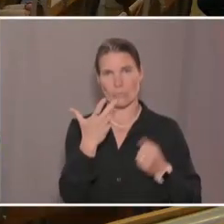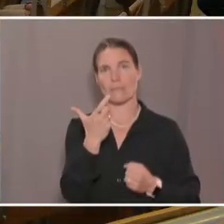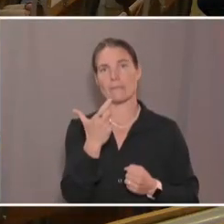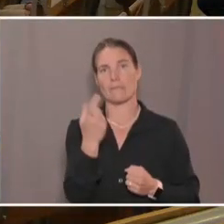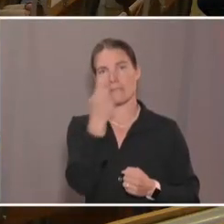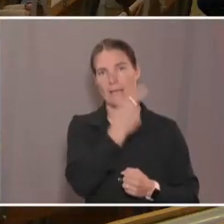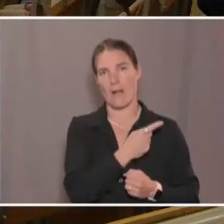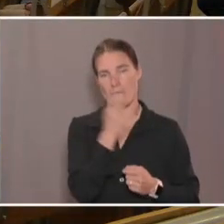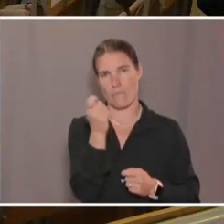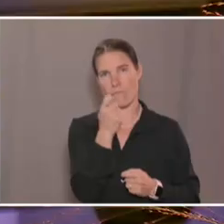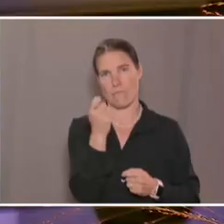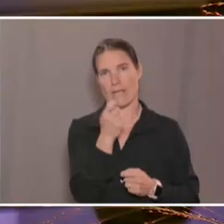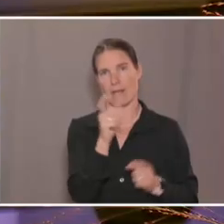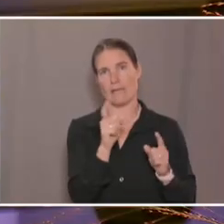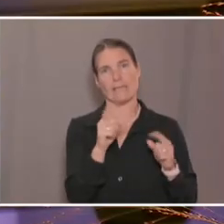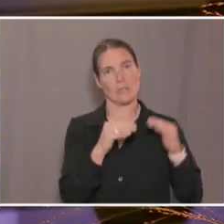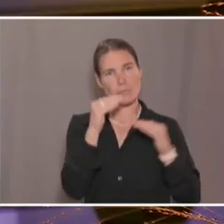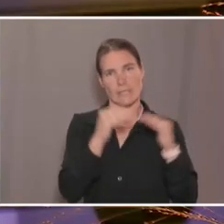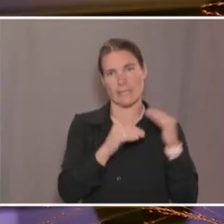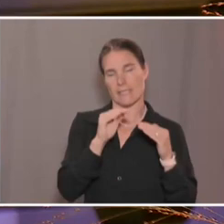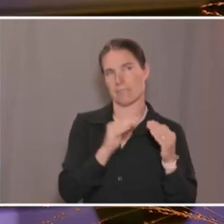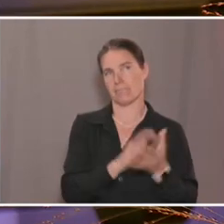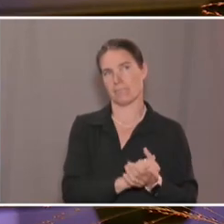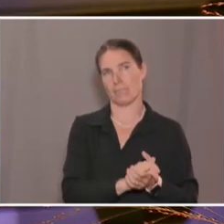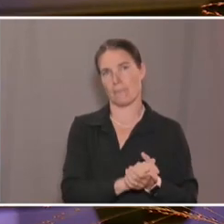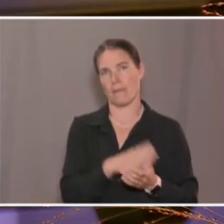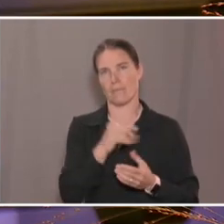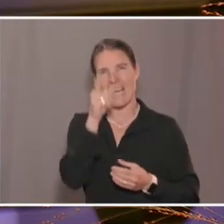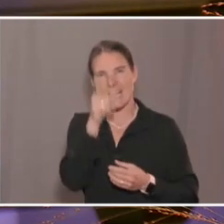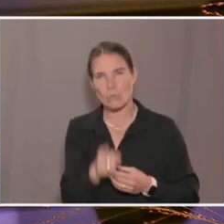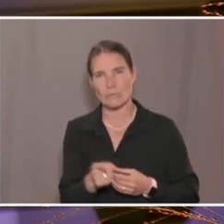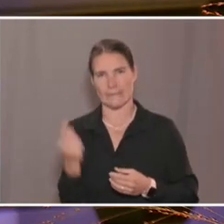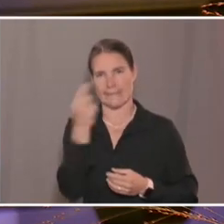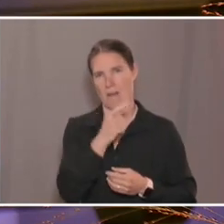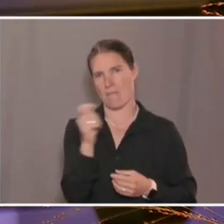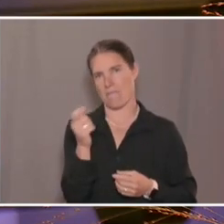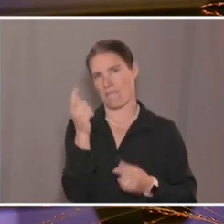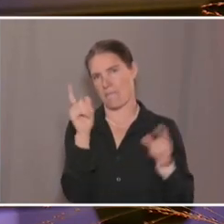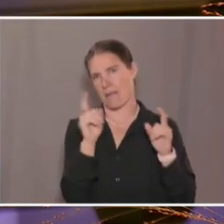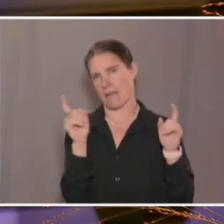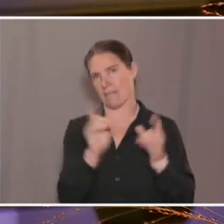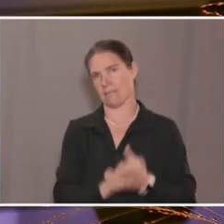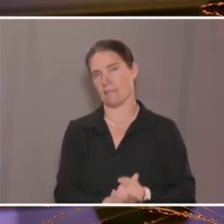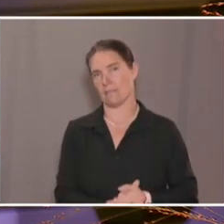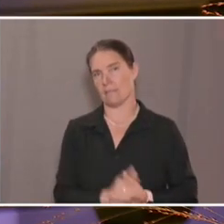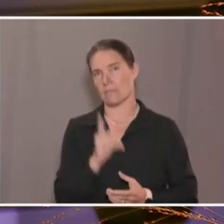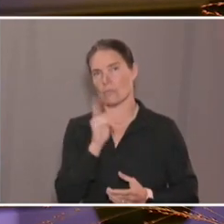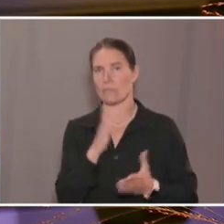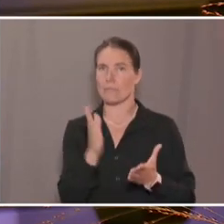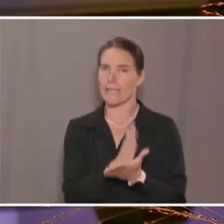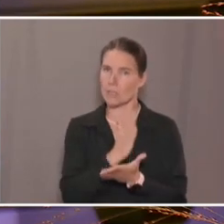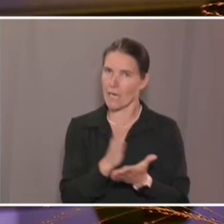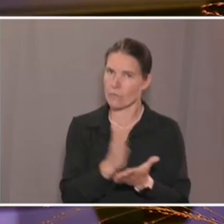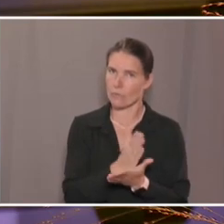75-Jahr-Feiern sind sicherlich nicht vergleichbar zwingend wie 100-Jahr-Feiern. Und dennoch haben wir die Entscheidung